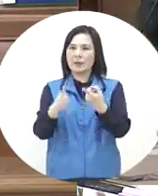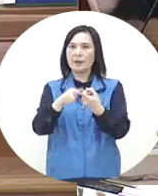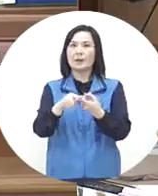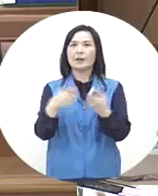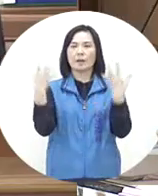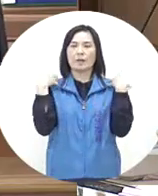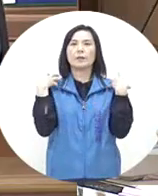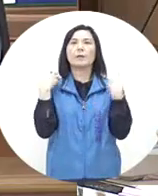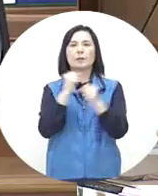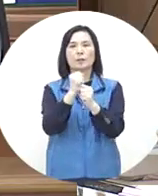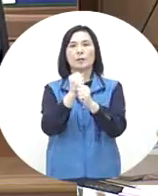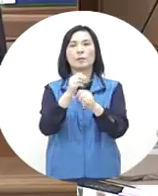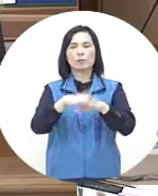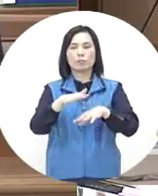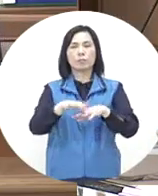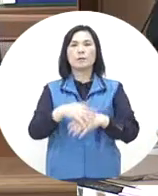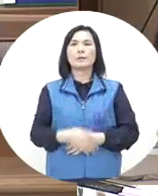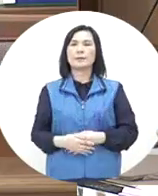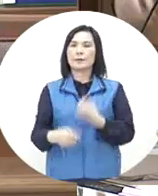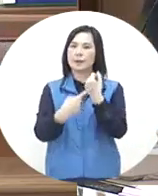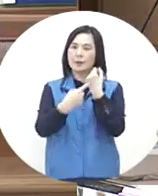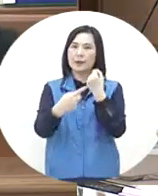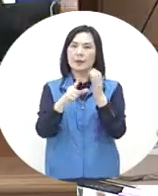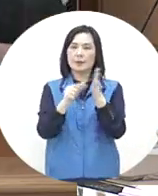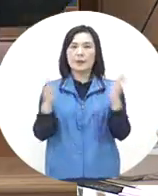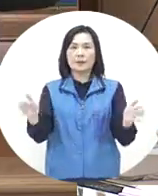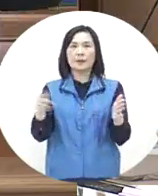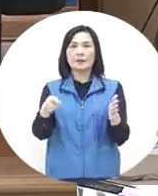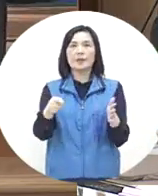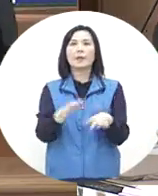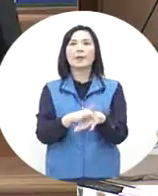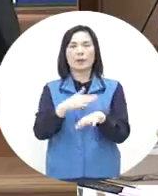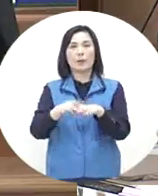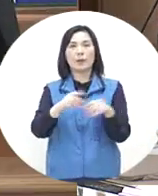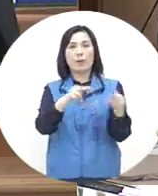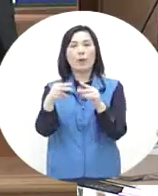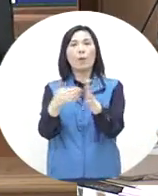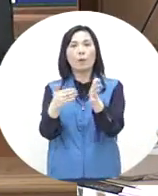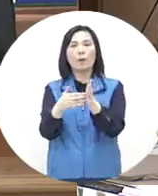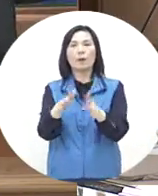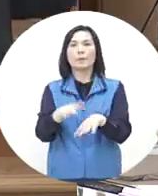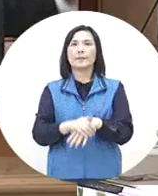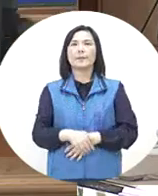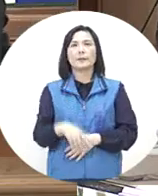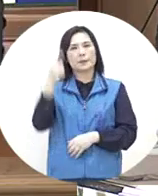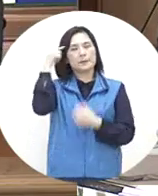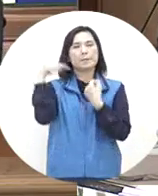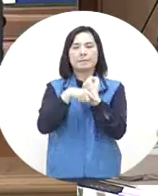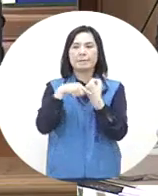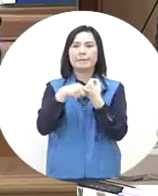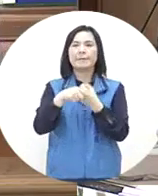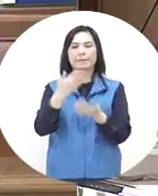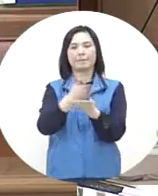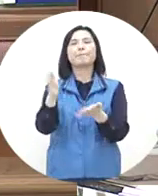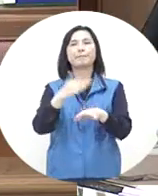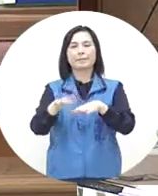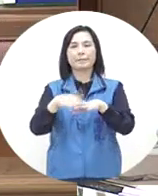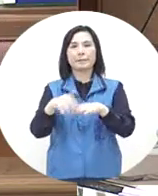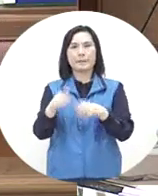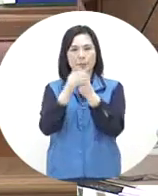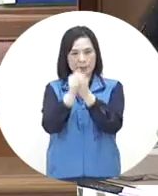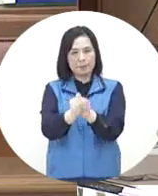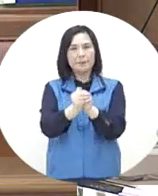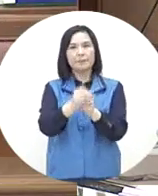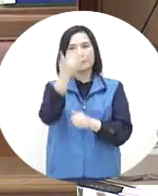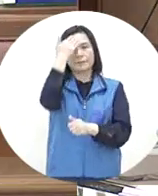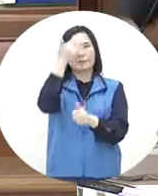好不好？ 对了，因为我们第一期在年底会把第一期完成嘛。 因为管理局他也会去想方法把这些解决了，好不好？ 好，拜托市长。 好，